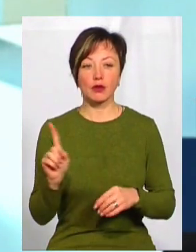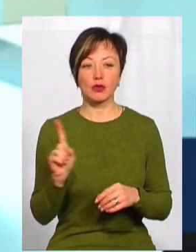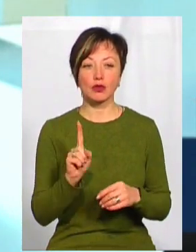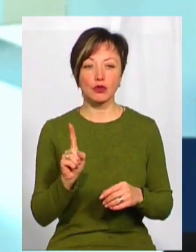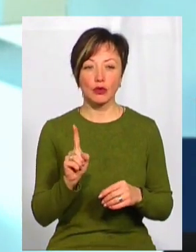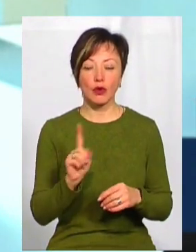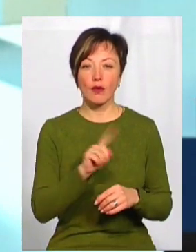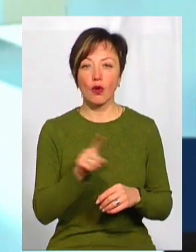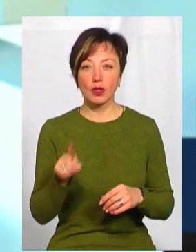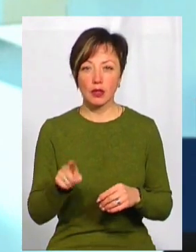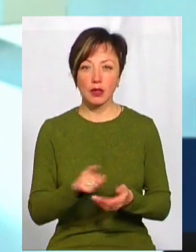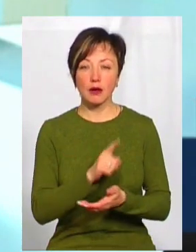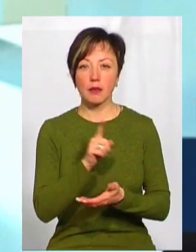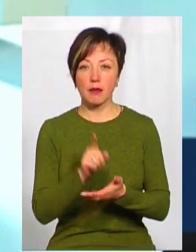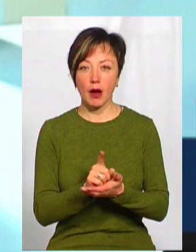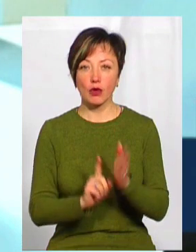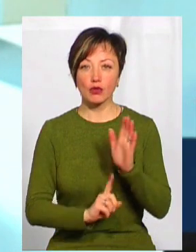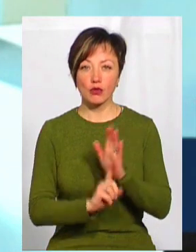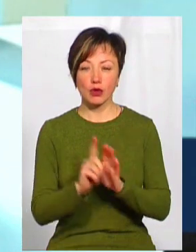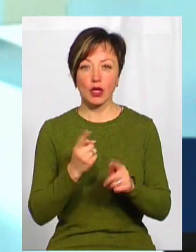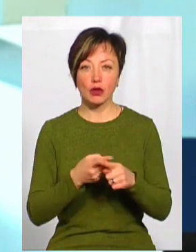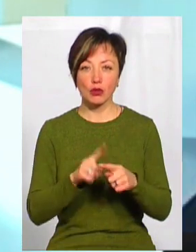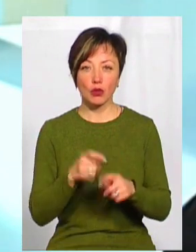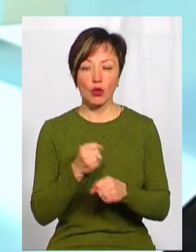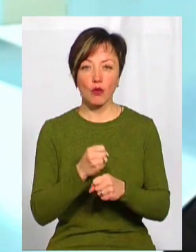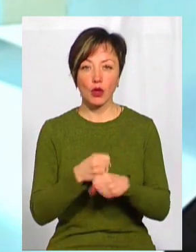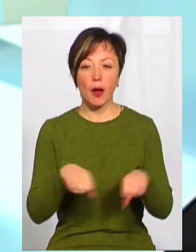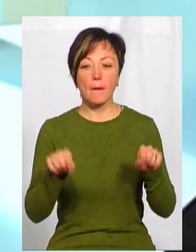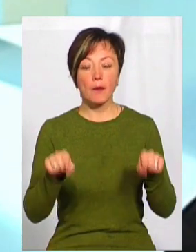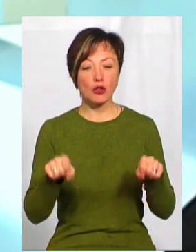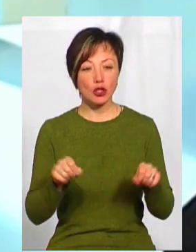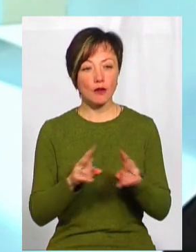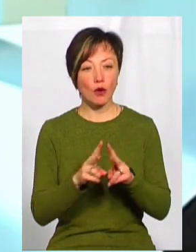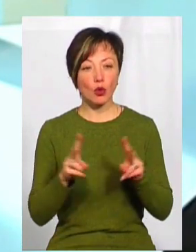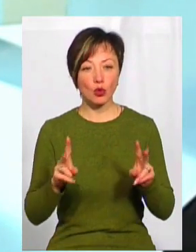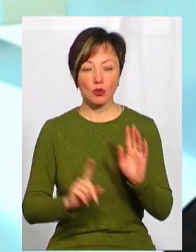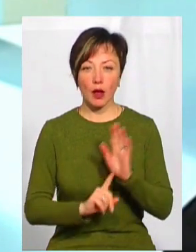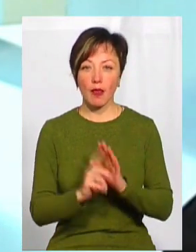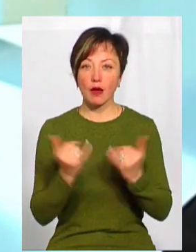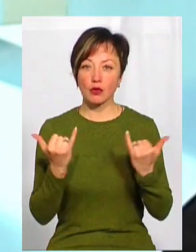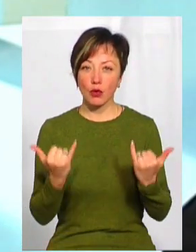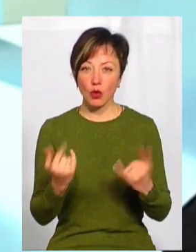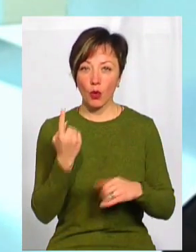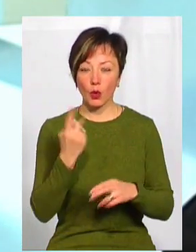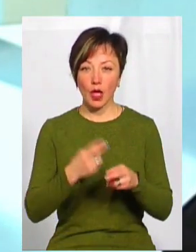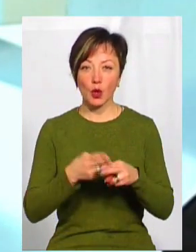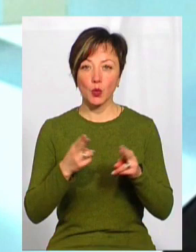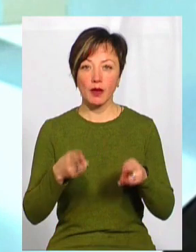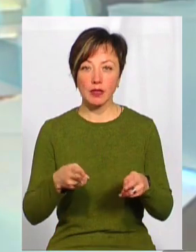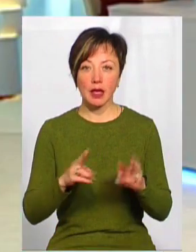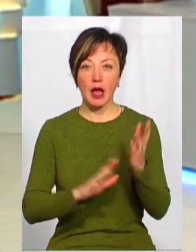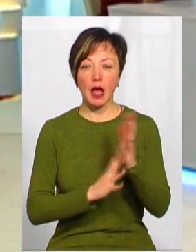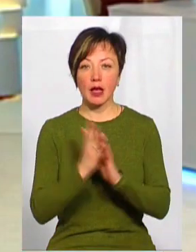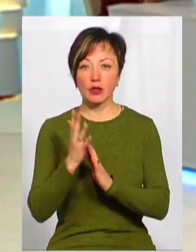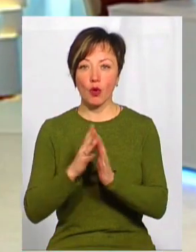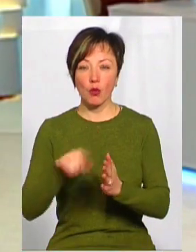що вони мають розпочати цю роботу, і, можливо, хтось розпочав. На сьогодні у нас тільки одне Донеївецьке лісокомунальне